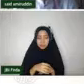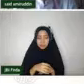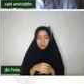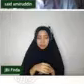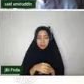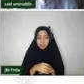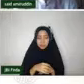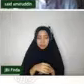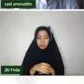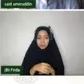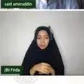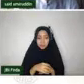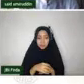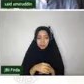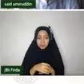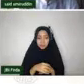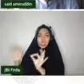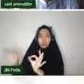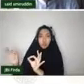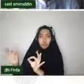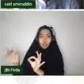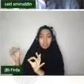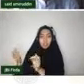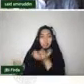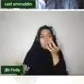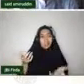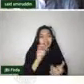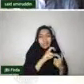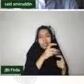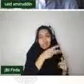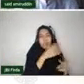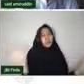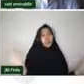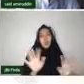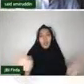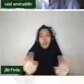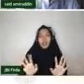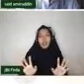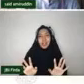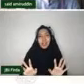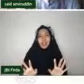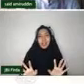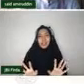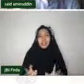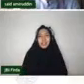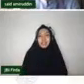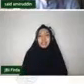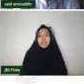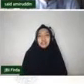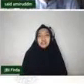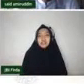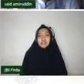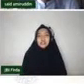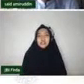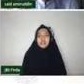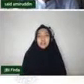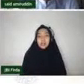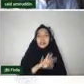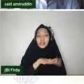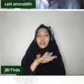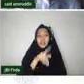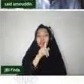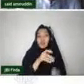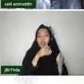tidak juga. Namun, jangan kita terlalu mengkotak-kotakkan mereka. Artinya, jangan kita anak yang berkebutuhan khusus sedikit